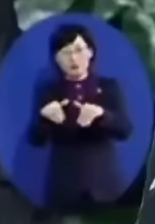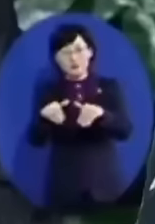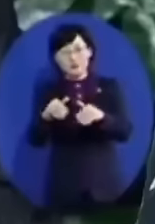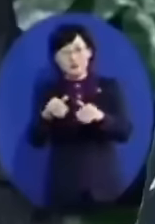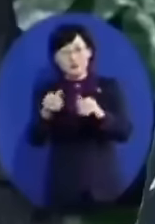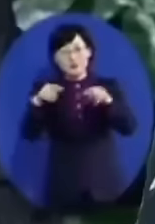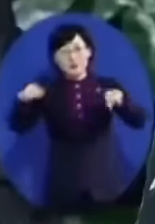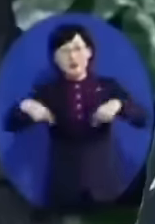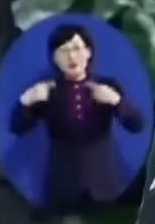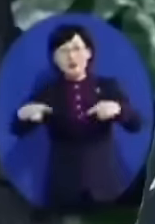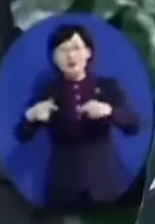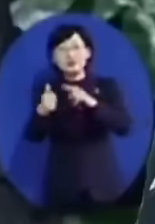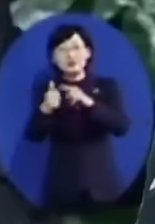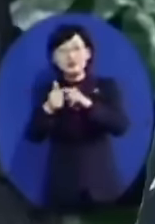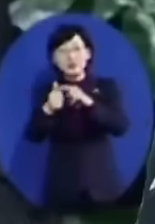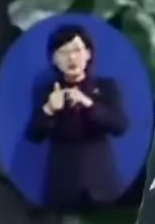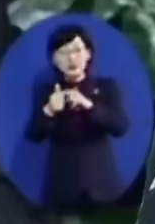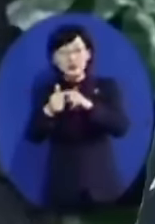엘리야가